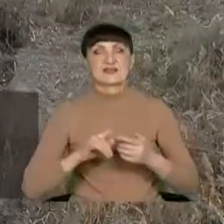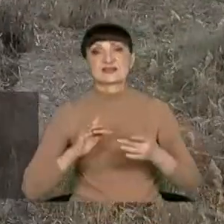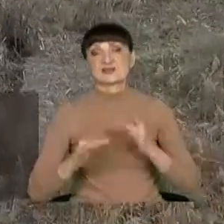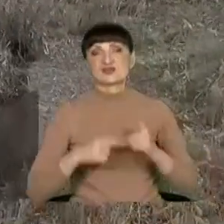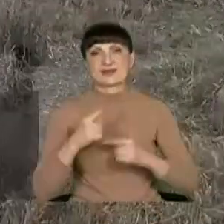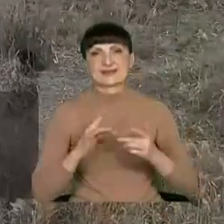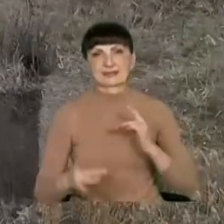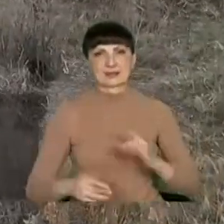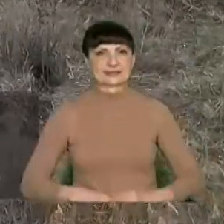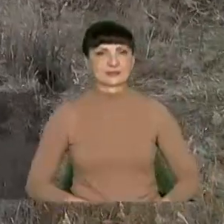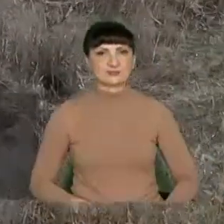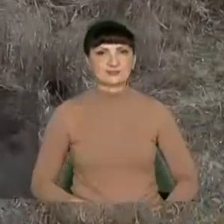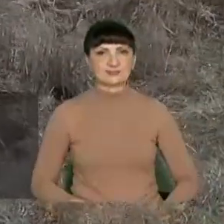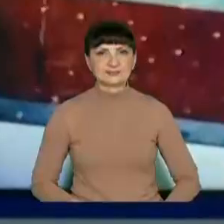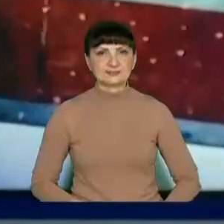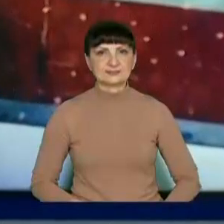формате.